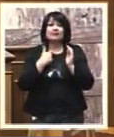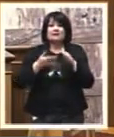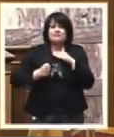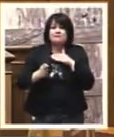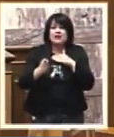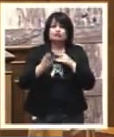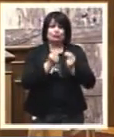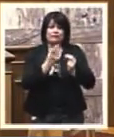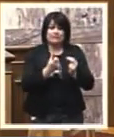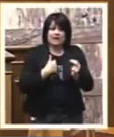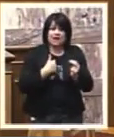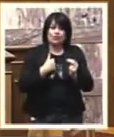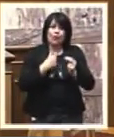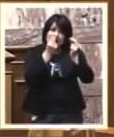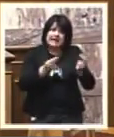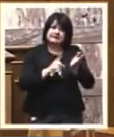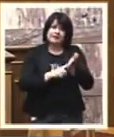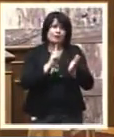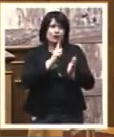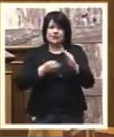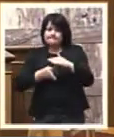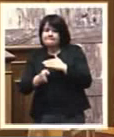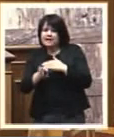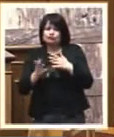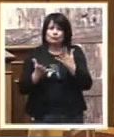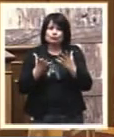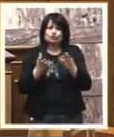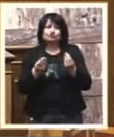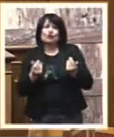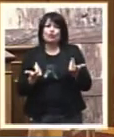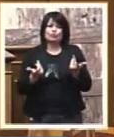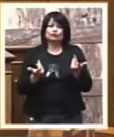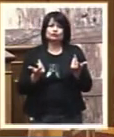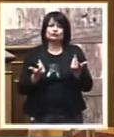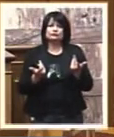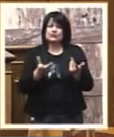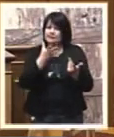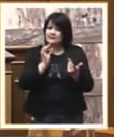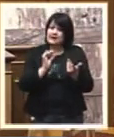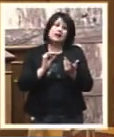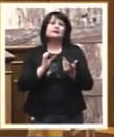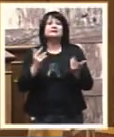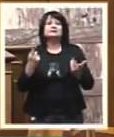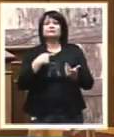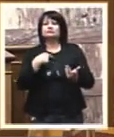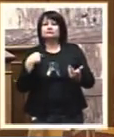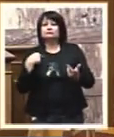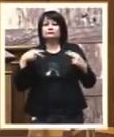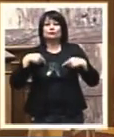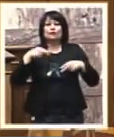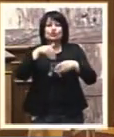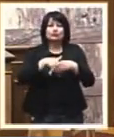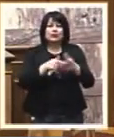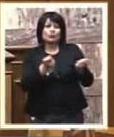κάθε πρόβλημά του, αντί για τη λύση του προβλήματος, σημαίνει ένας δήμαρχος να ψάχνει τον πάτρονά του στο Υπουργείο Εσωτερικών στην